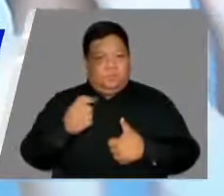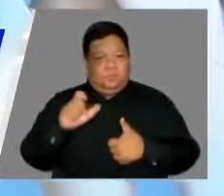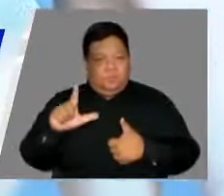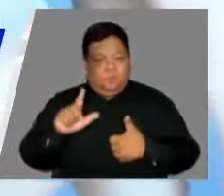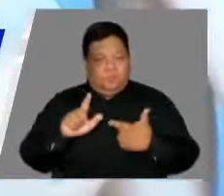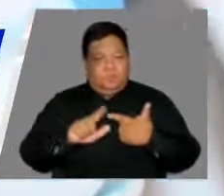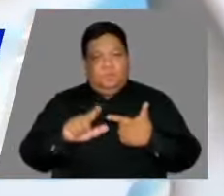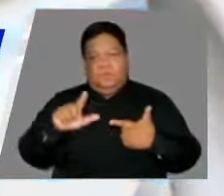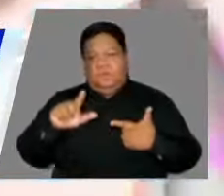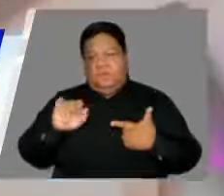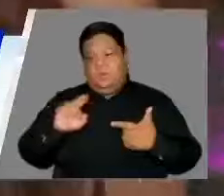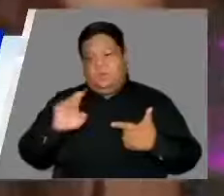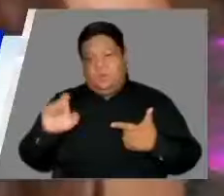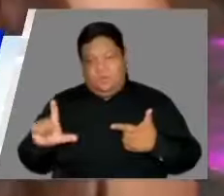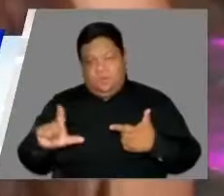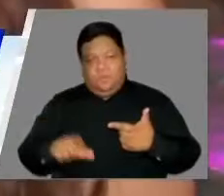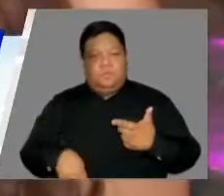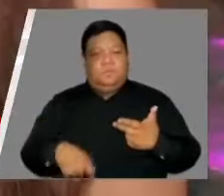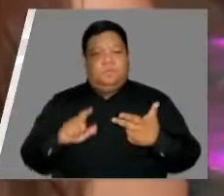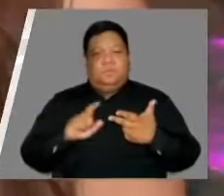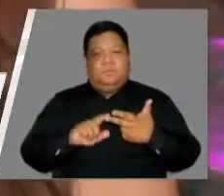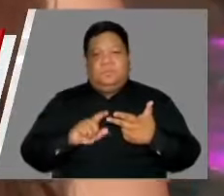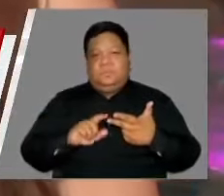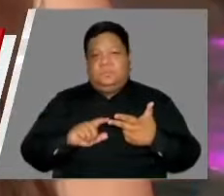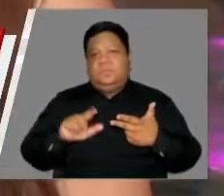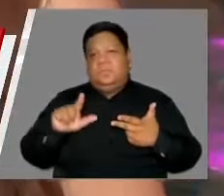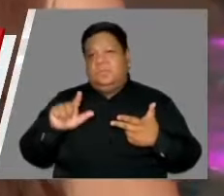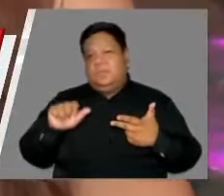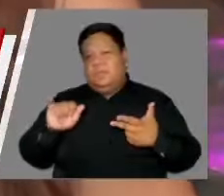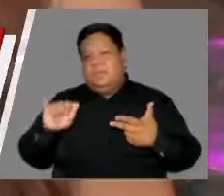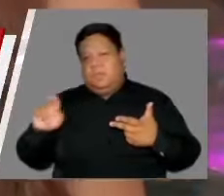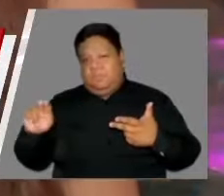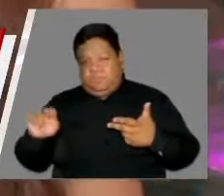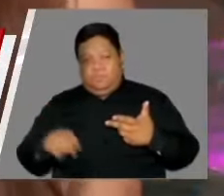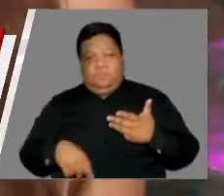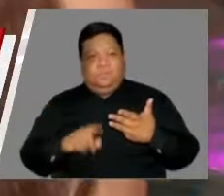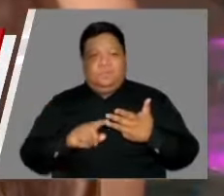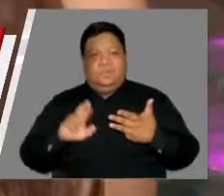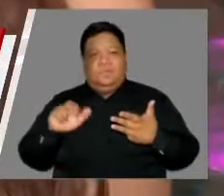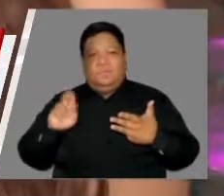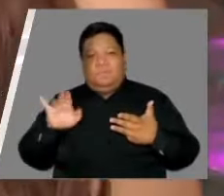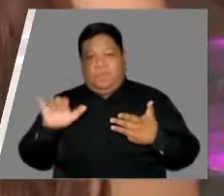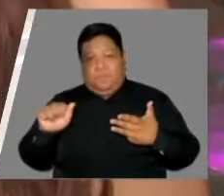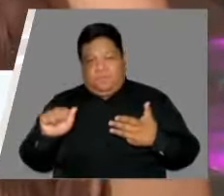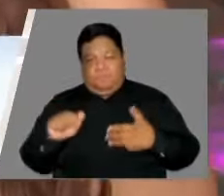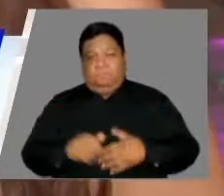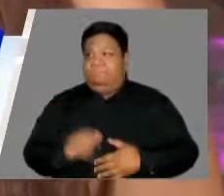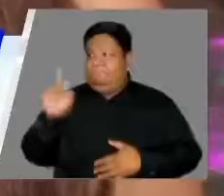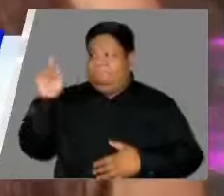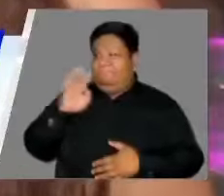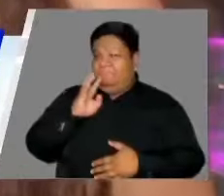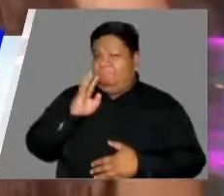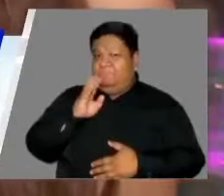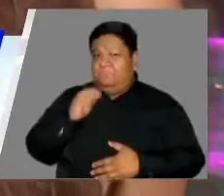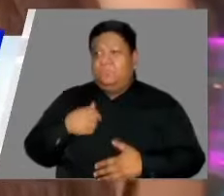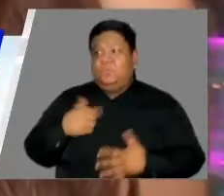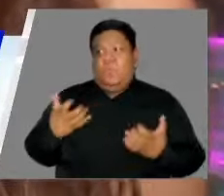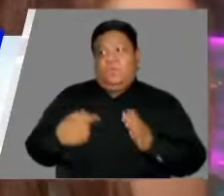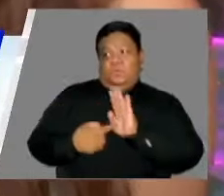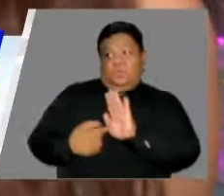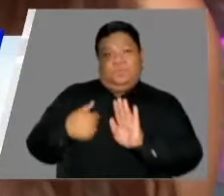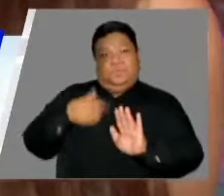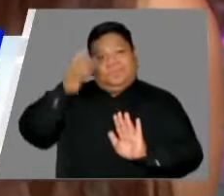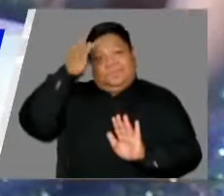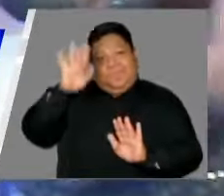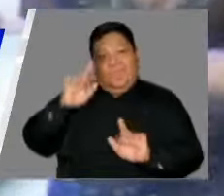want to be sexy but at the same time people will know that I'm smart. It's not just physical but also people can see na I'm empowered